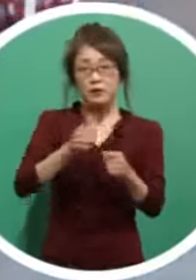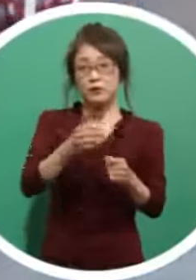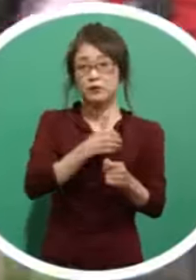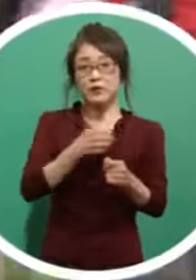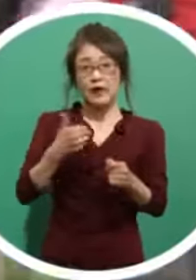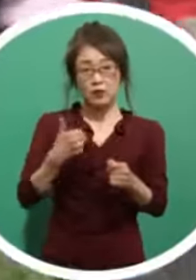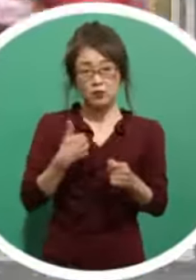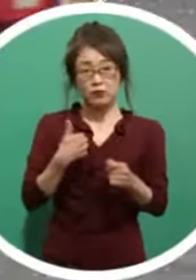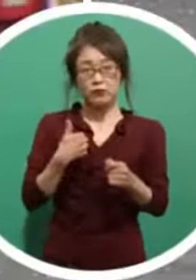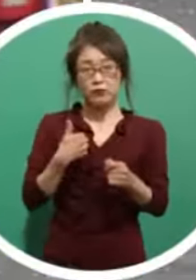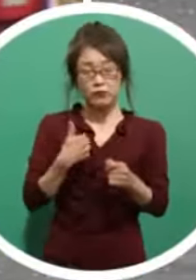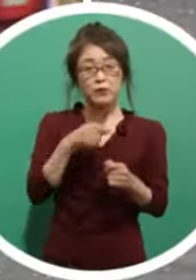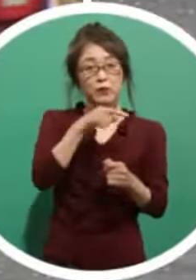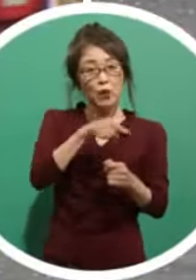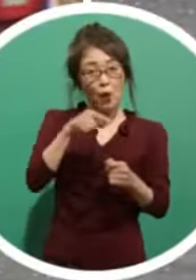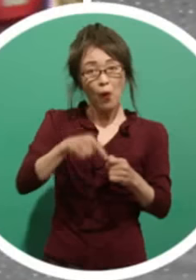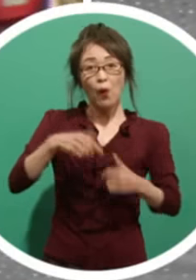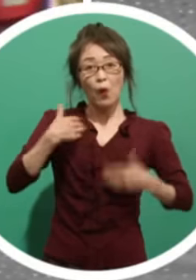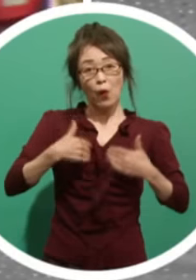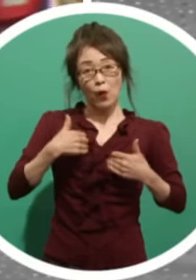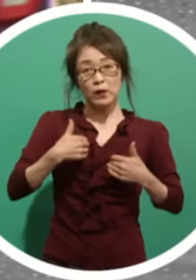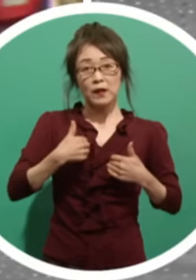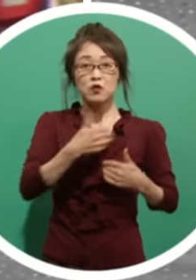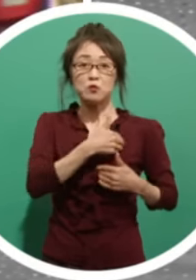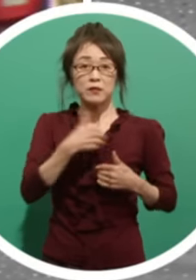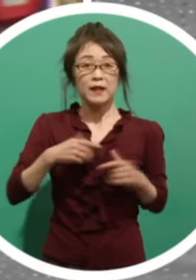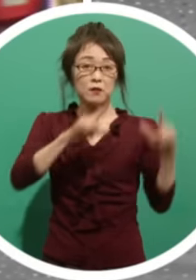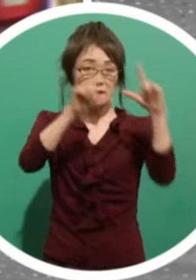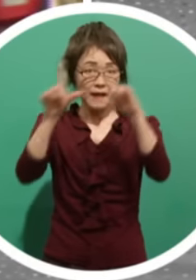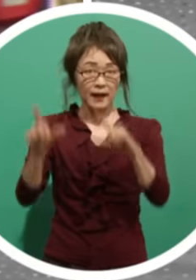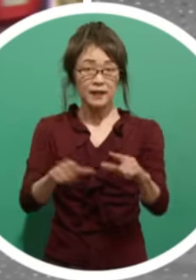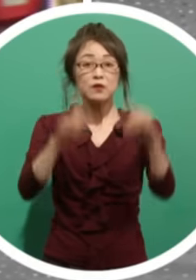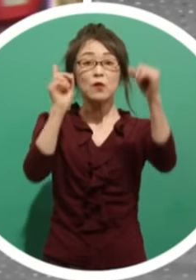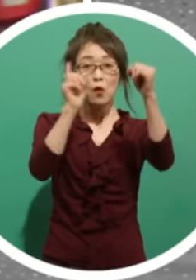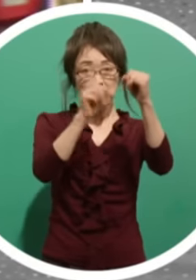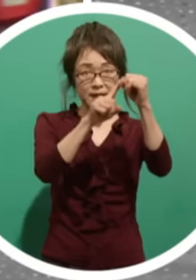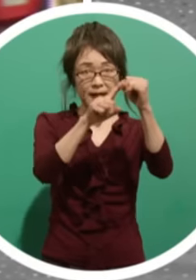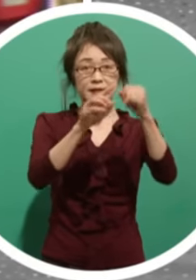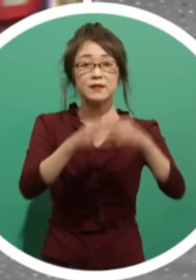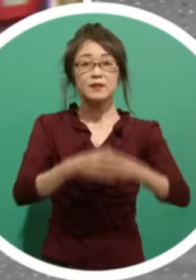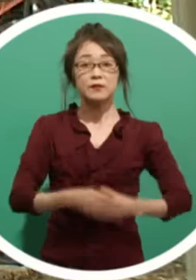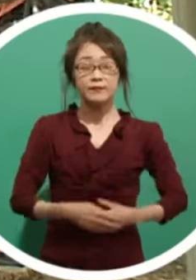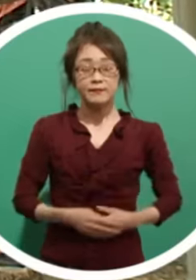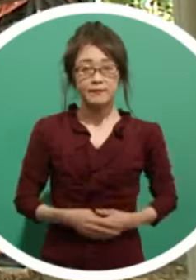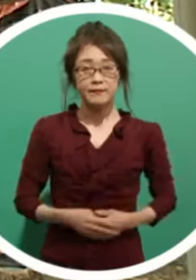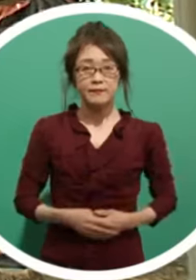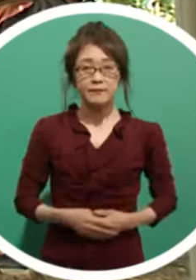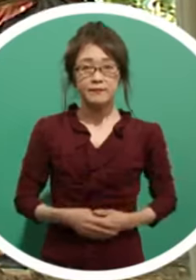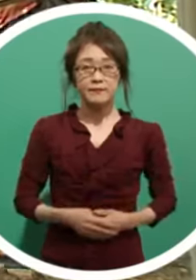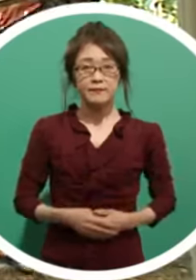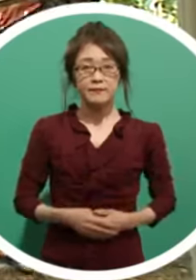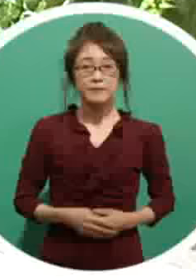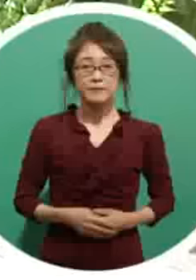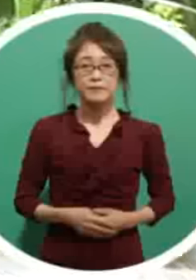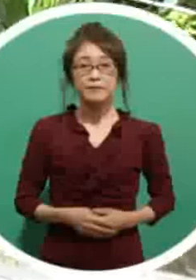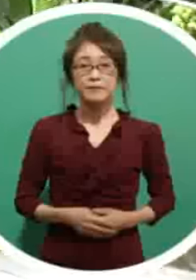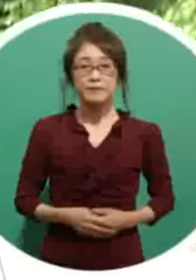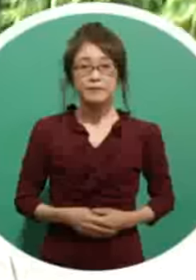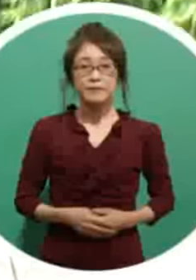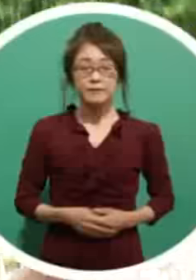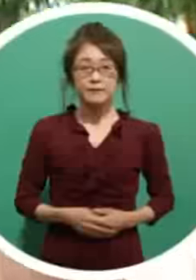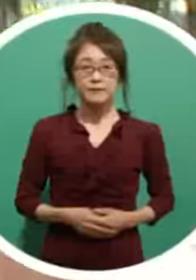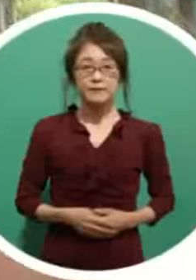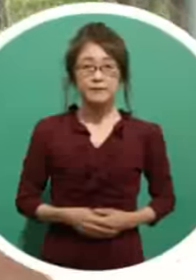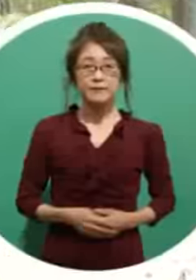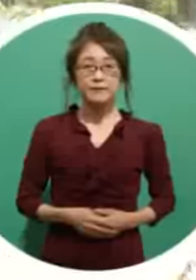時間で移動でき、両方をスマートに楽しむことができるライフスタイルにさらに磨きをかけていく。